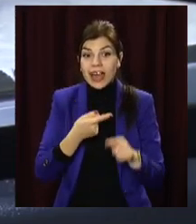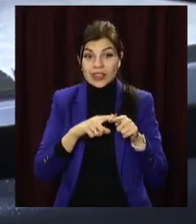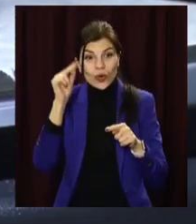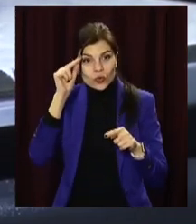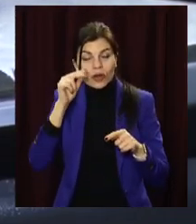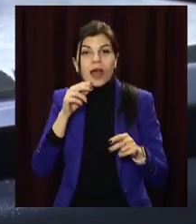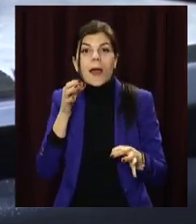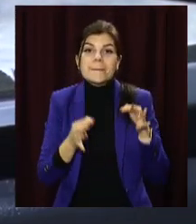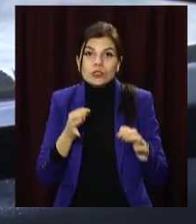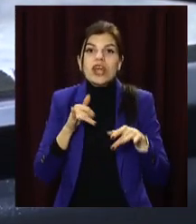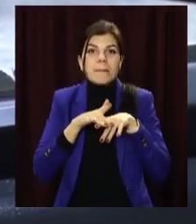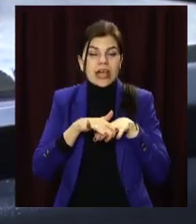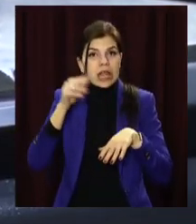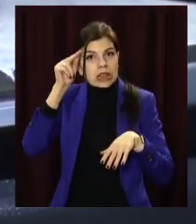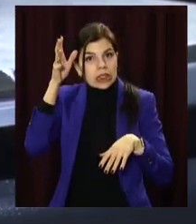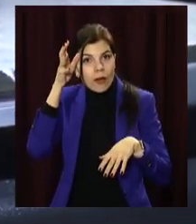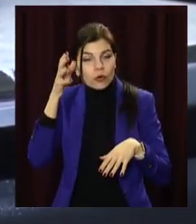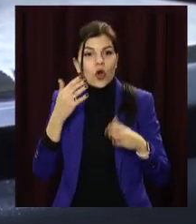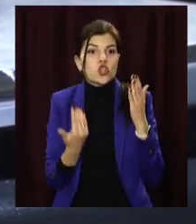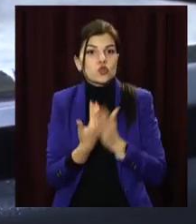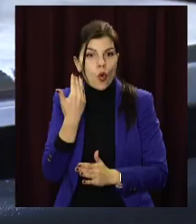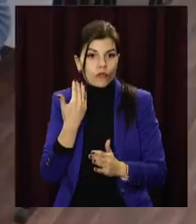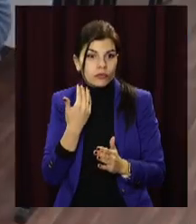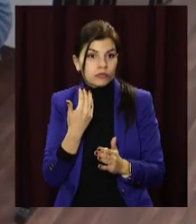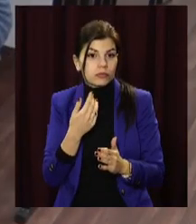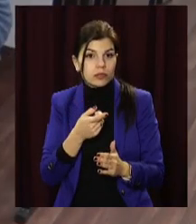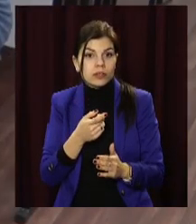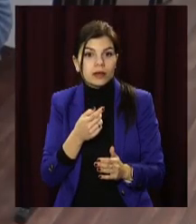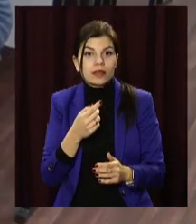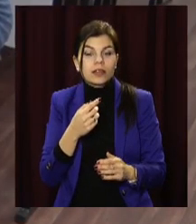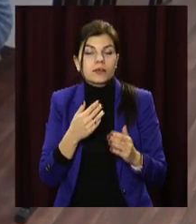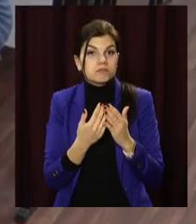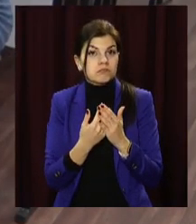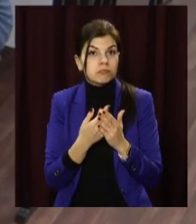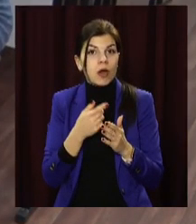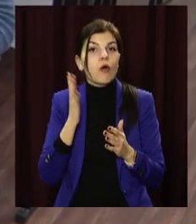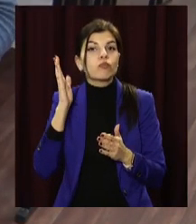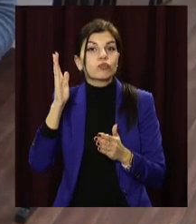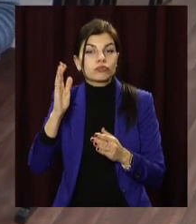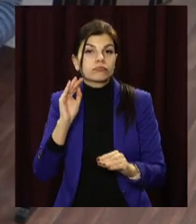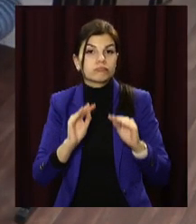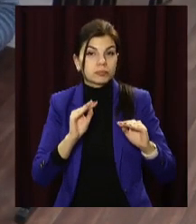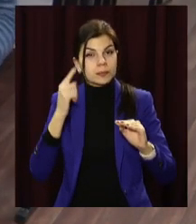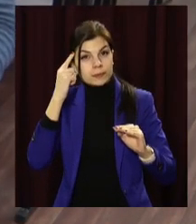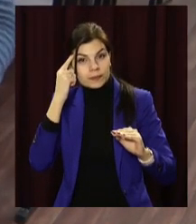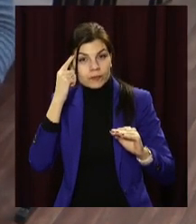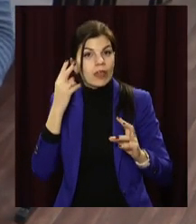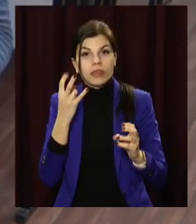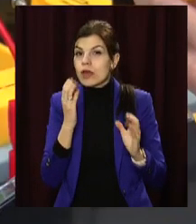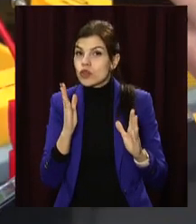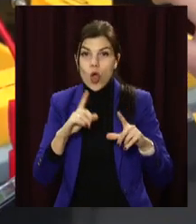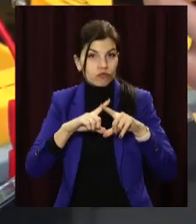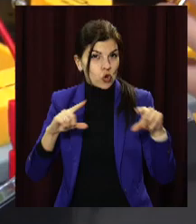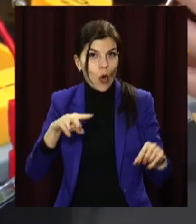природничі та математичні науки за допомогою новітнього оснащення – освітній тренд. Їх в подальшому облаштовуватимуть не лише у школах